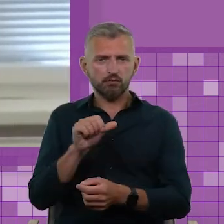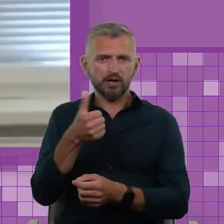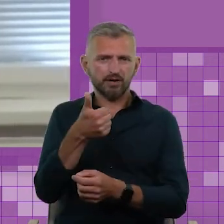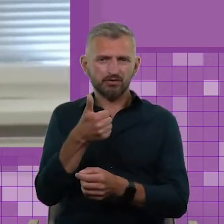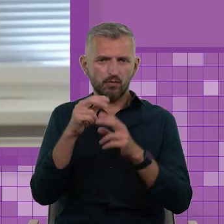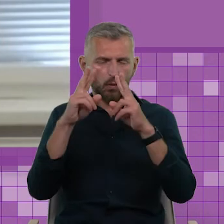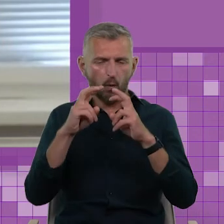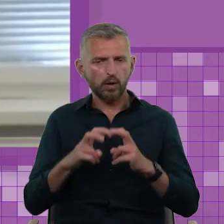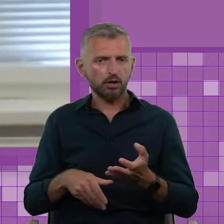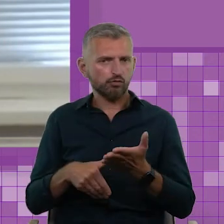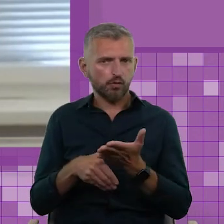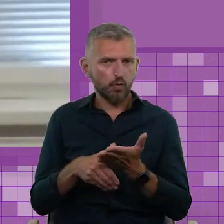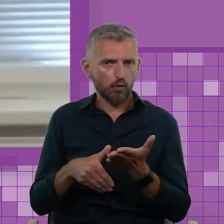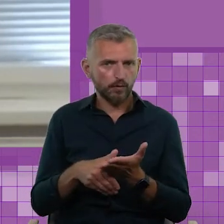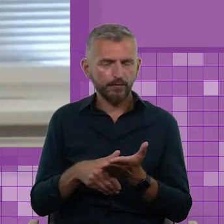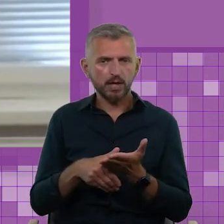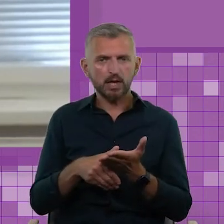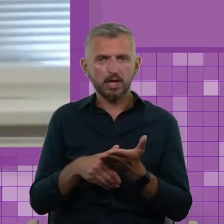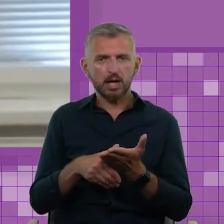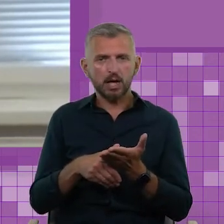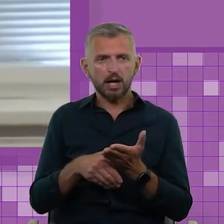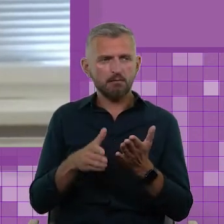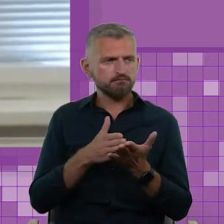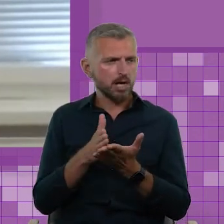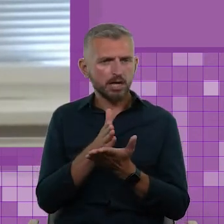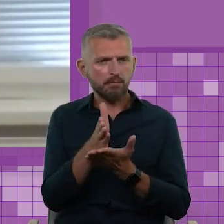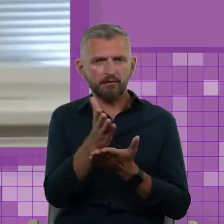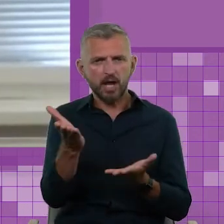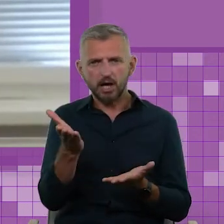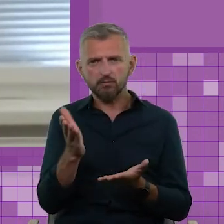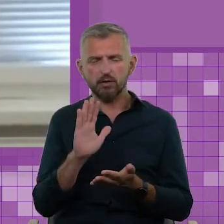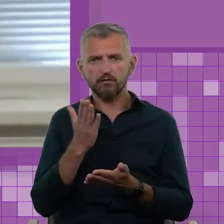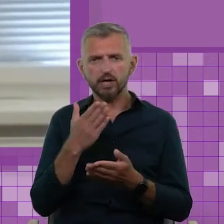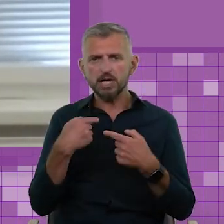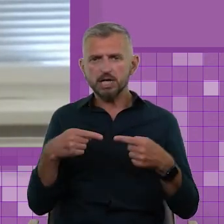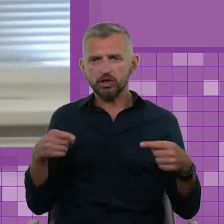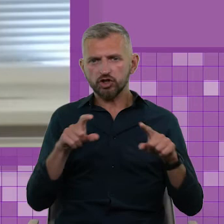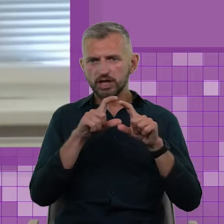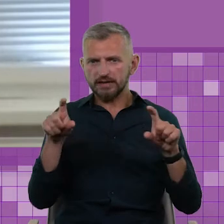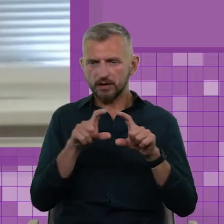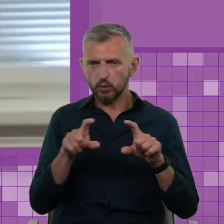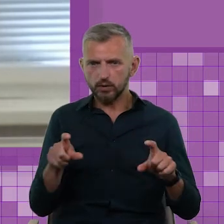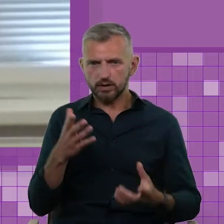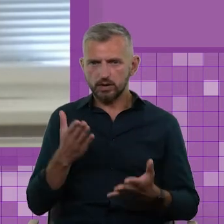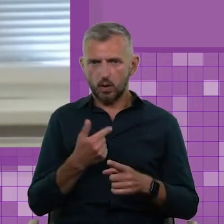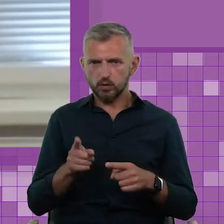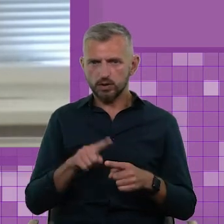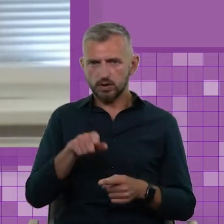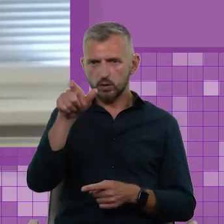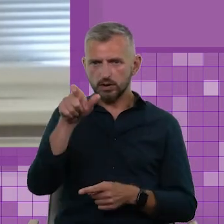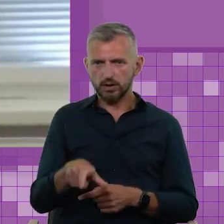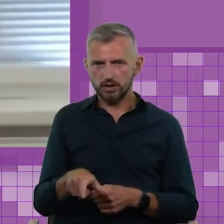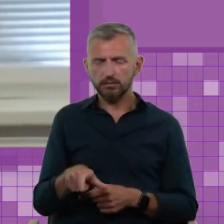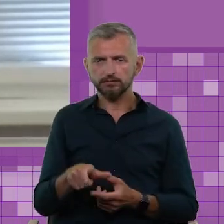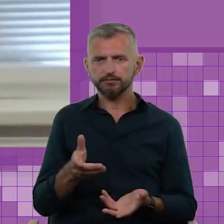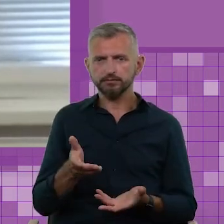такий огляд, допомогу, перенаправляємо в інші інституції, якщо це людина